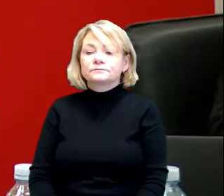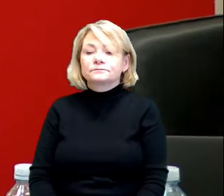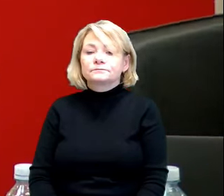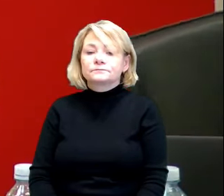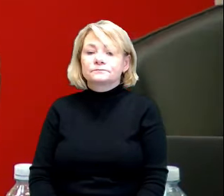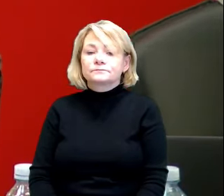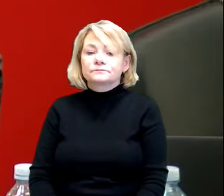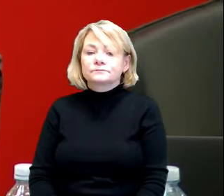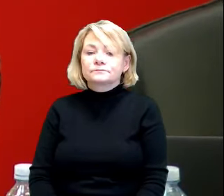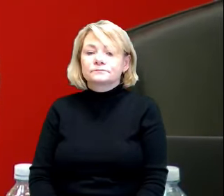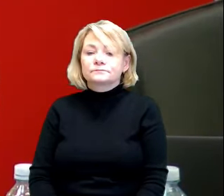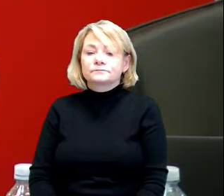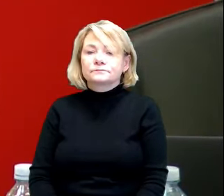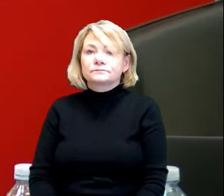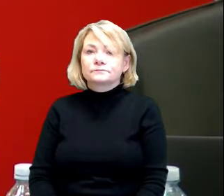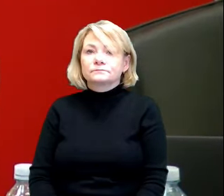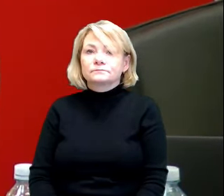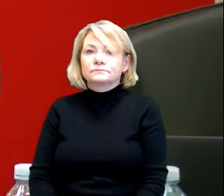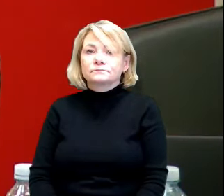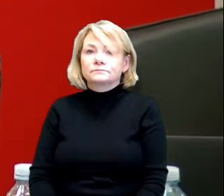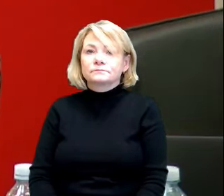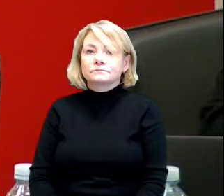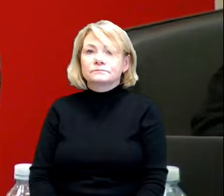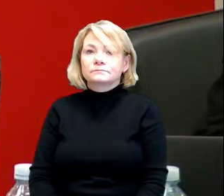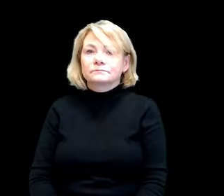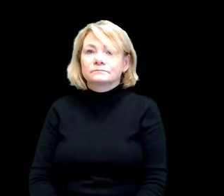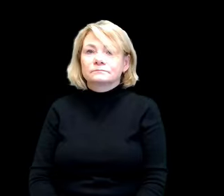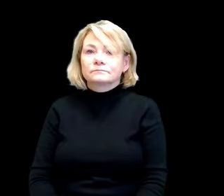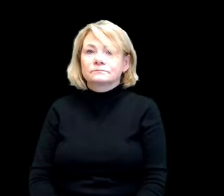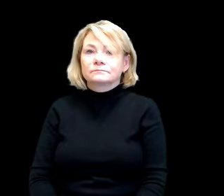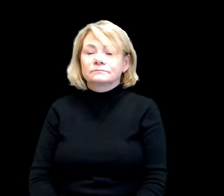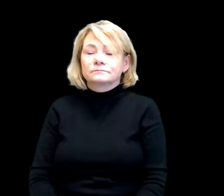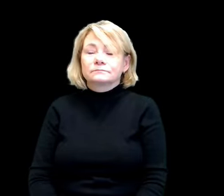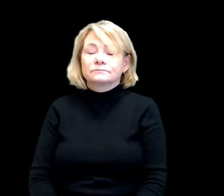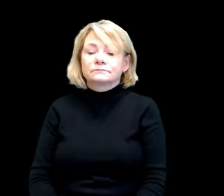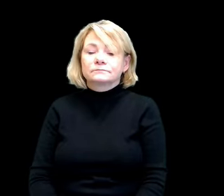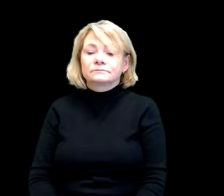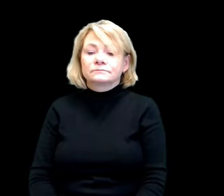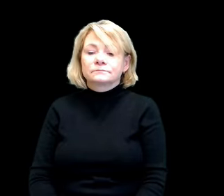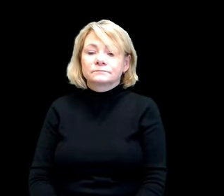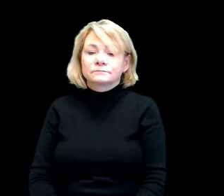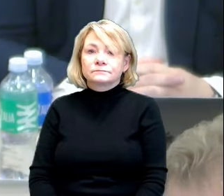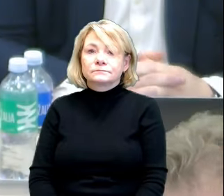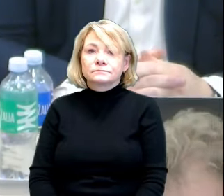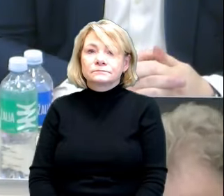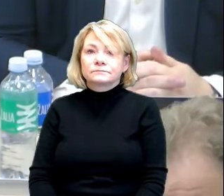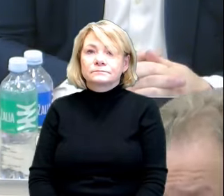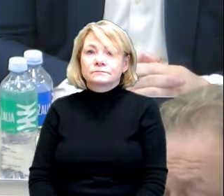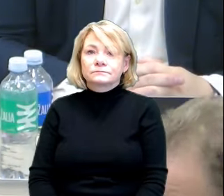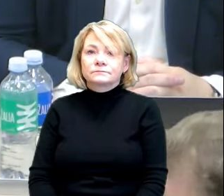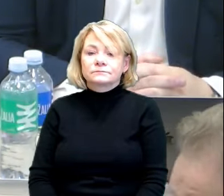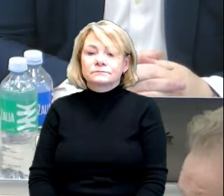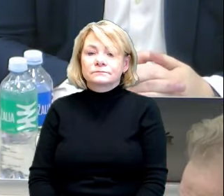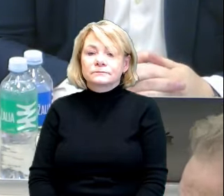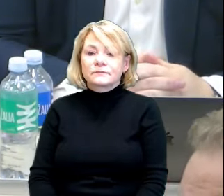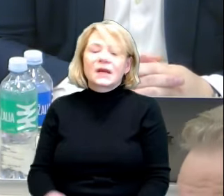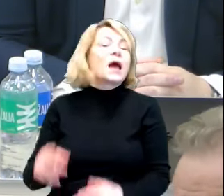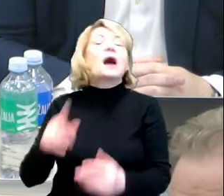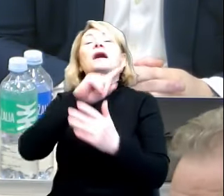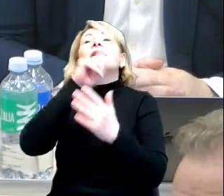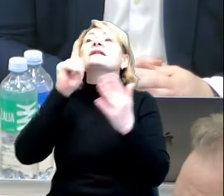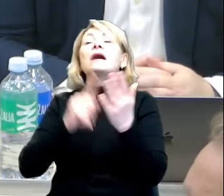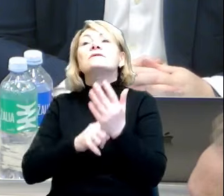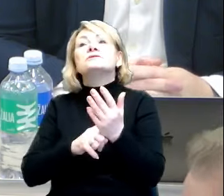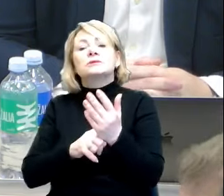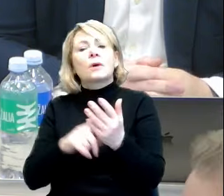tribūną jūsų klausimas gerbiam ugniu tai klausimas iš aiškinamojo